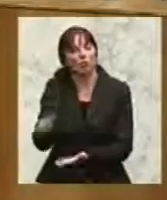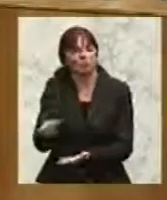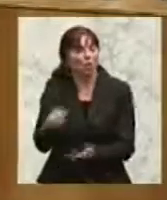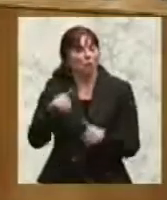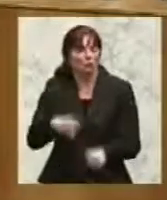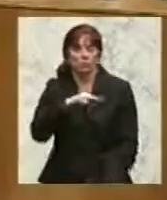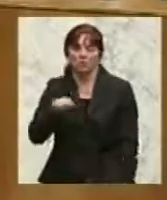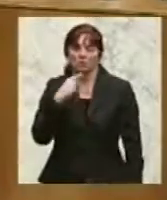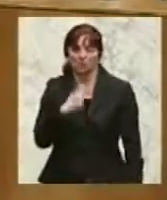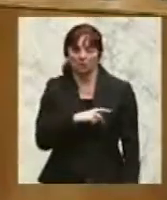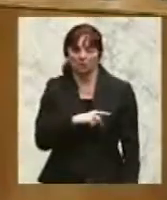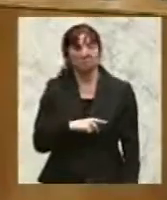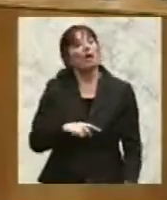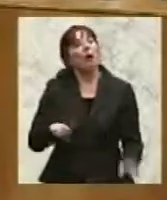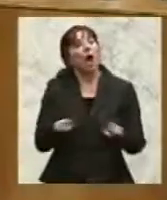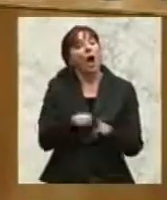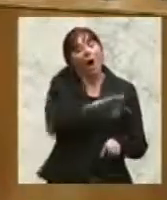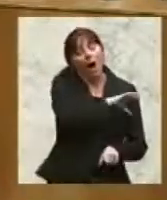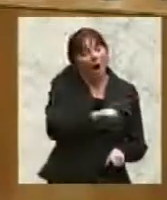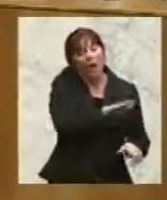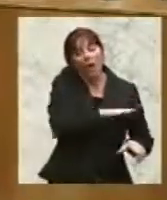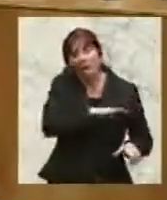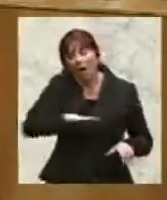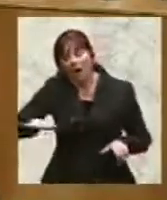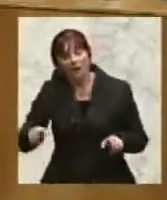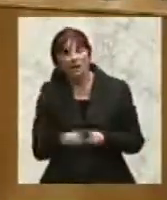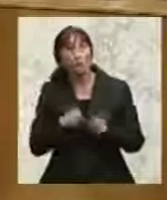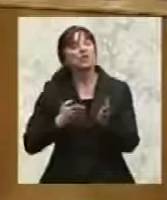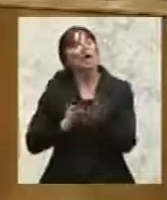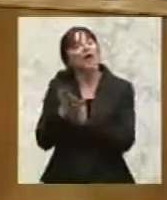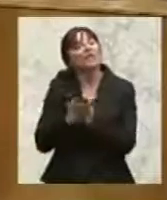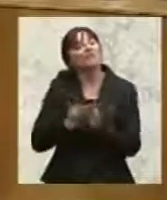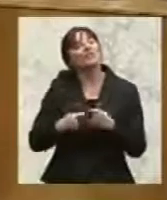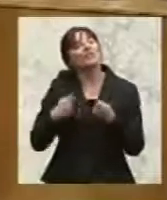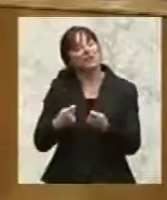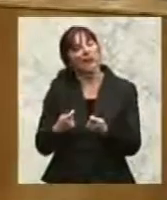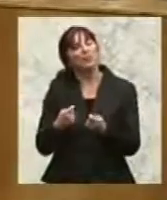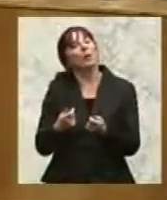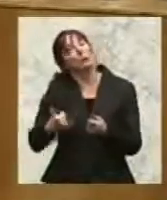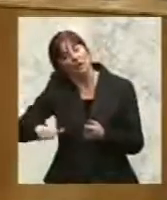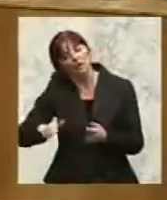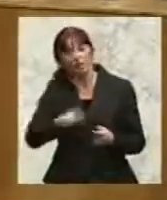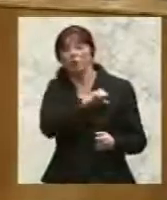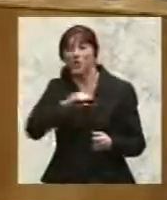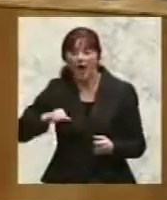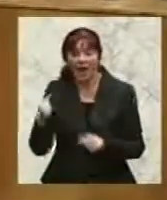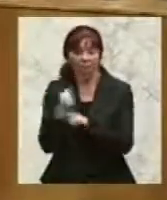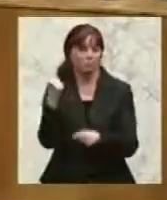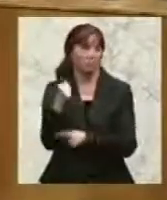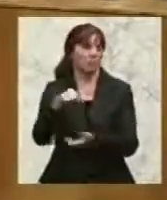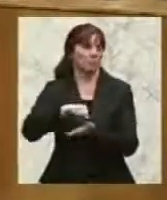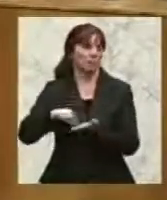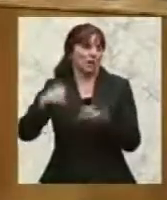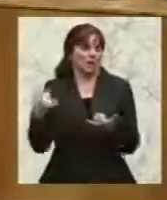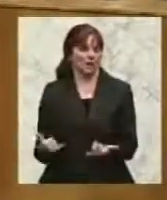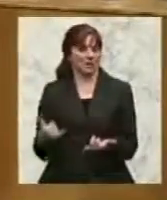alle Ressorts, so auch der Rechnungshof, die Dienstgeberbeiträge auch für Beamte aus einem eigenen Budget tragen. Aufgrund des verfassungsrechtlich